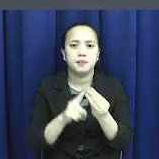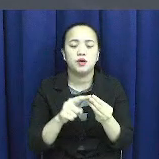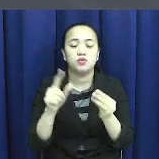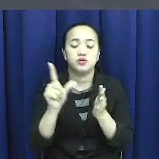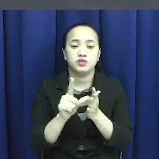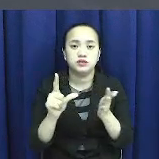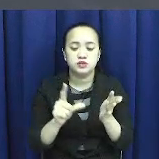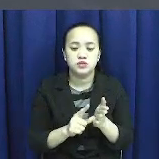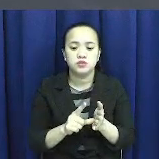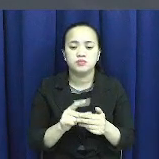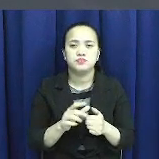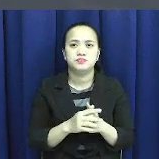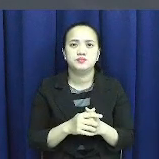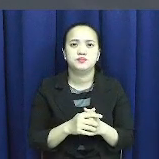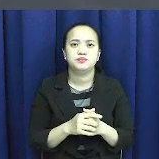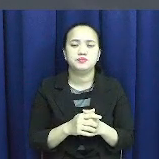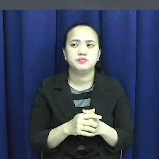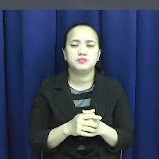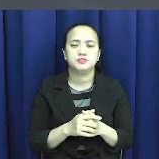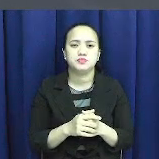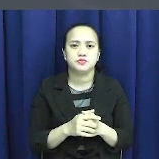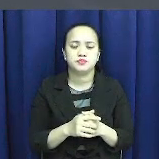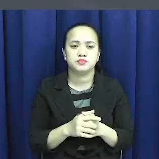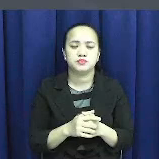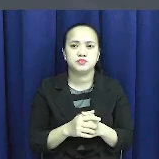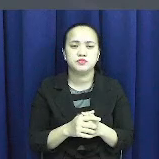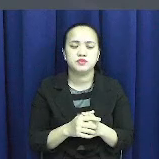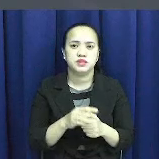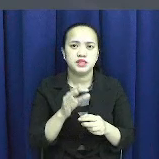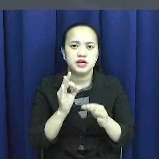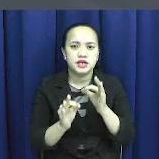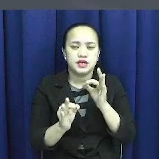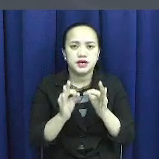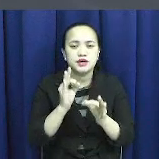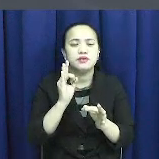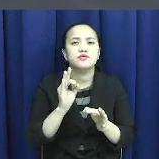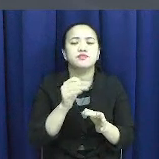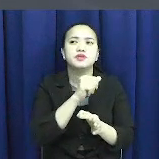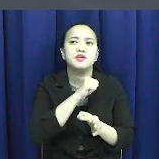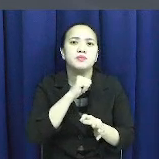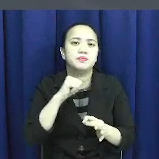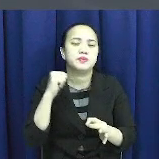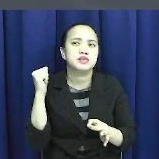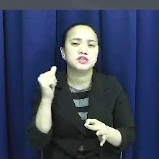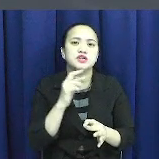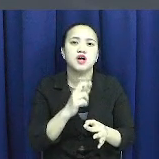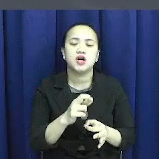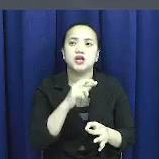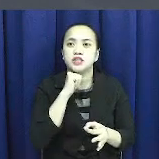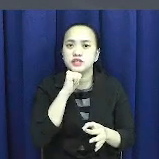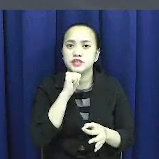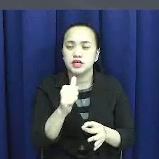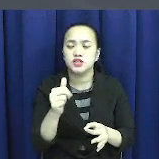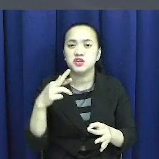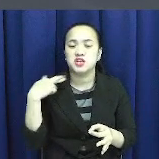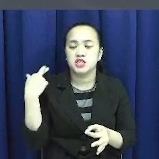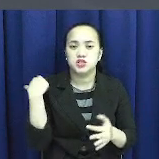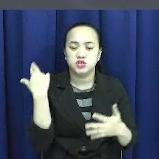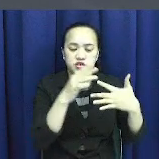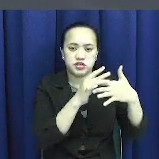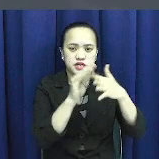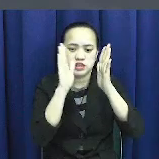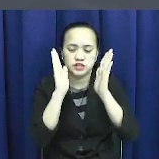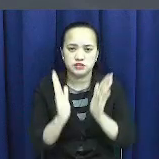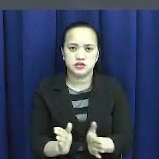Kaya nga po nagagalit ang Panginoon kapag yung priest or sino man na mga religious leader sa